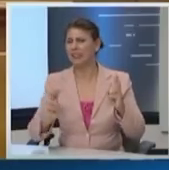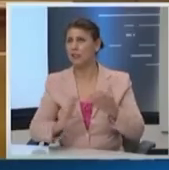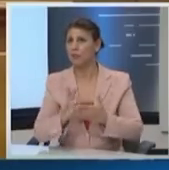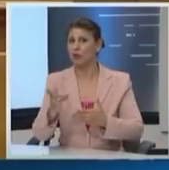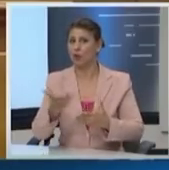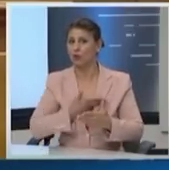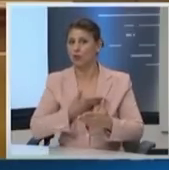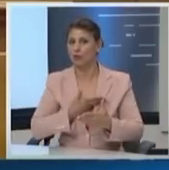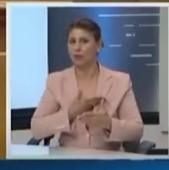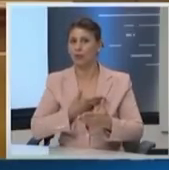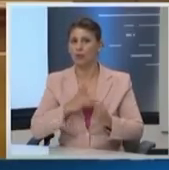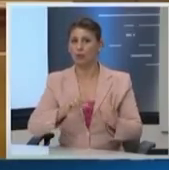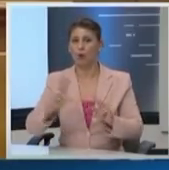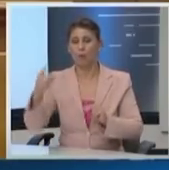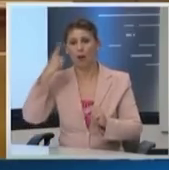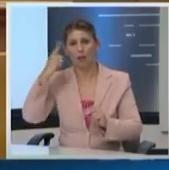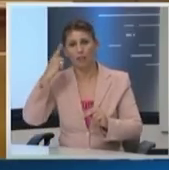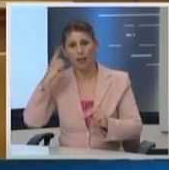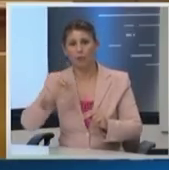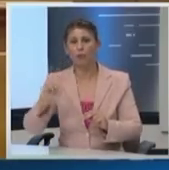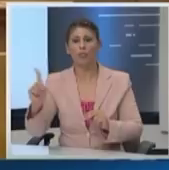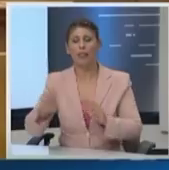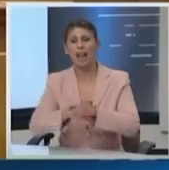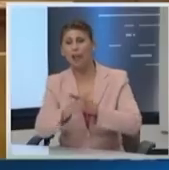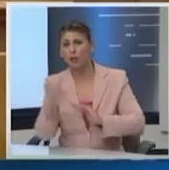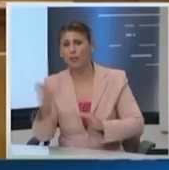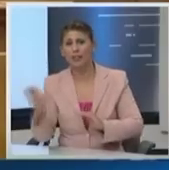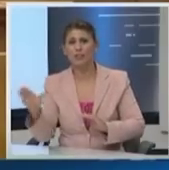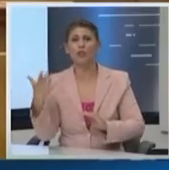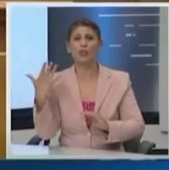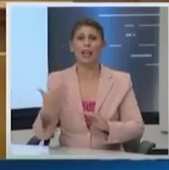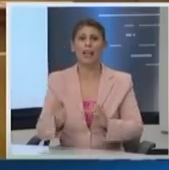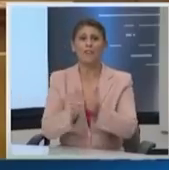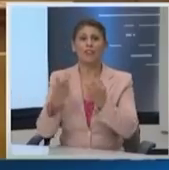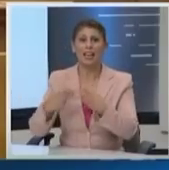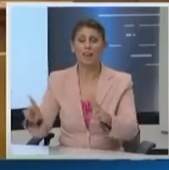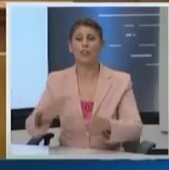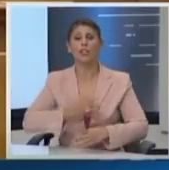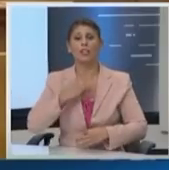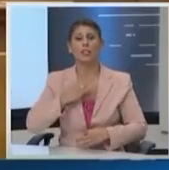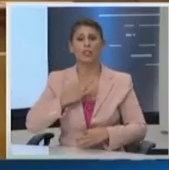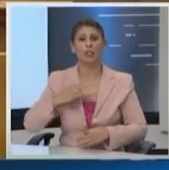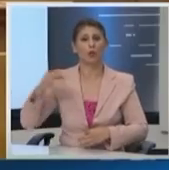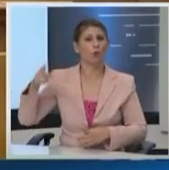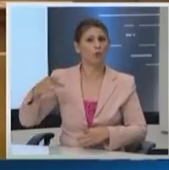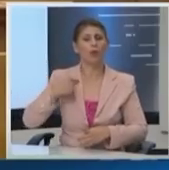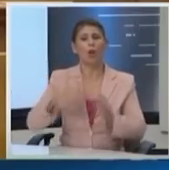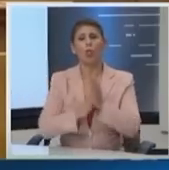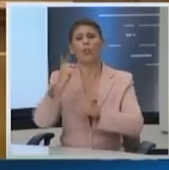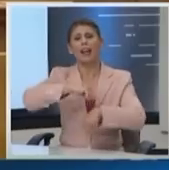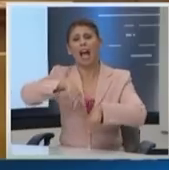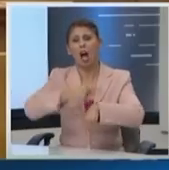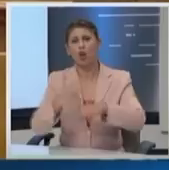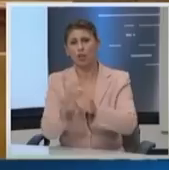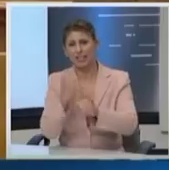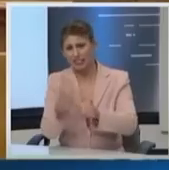στο δρόμο του ομοειδεάτη σας, που δεν είναι ακροδεξιός από ό,τι άκουσα εδώ, αλλά είναι φιλελεύθερος, του κ. Κούρτς, το 12ωρο της